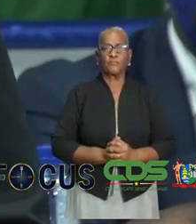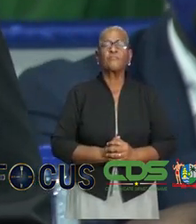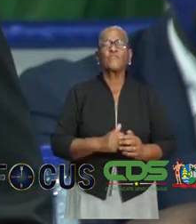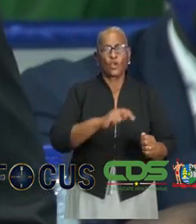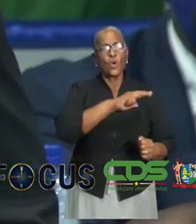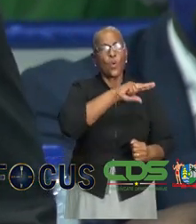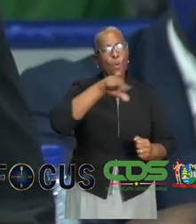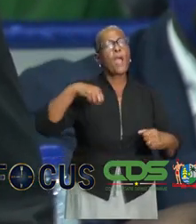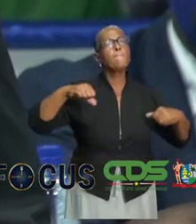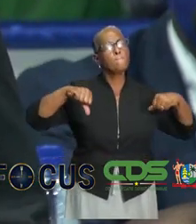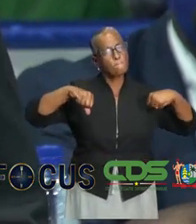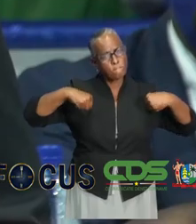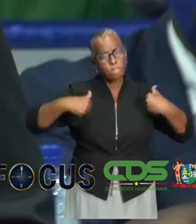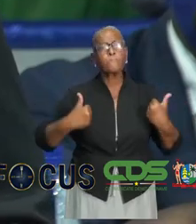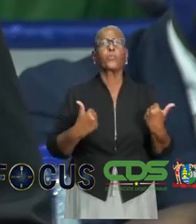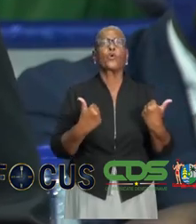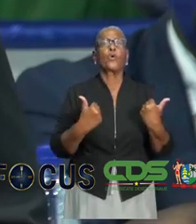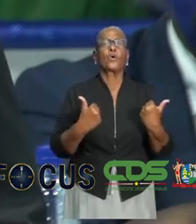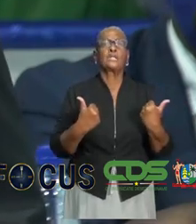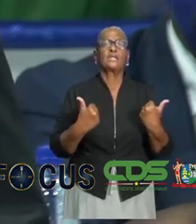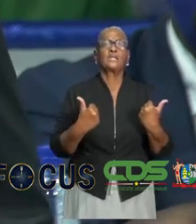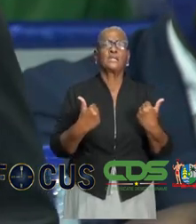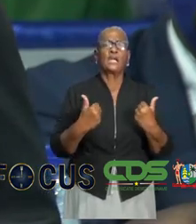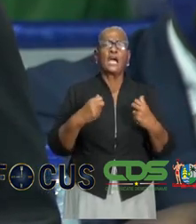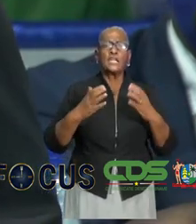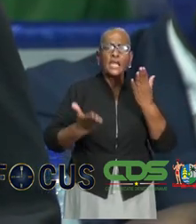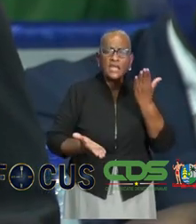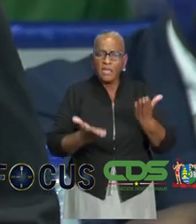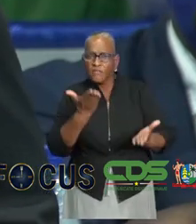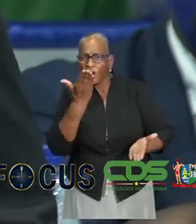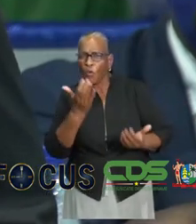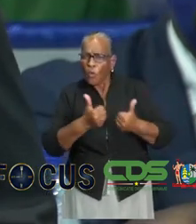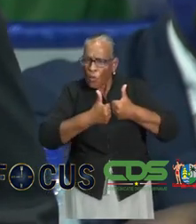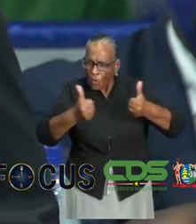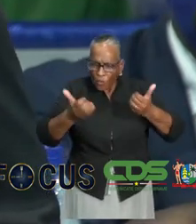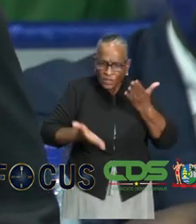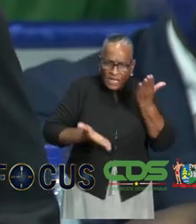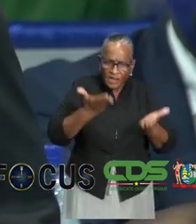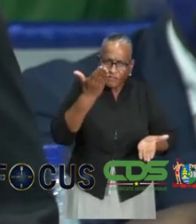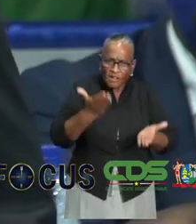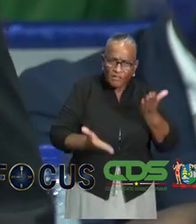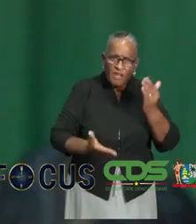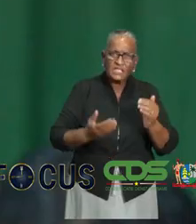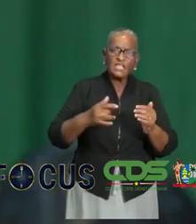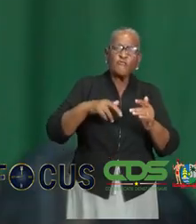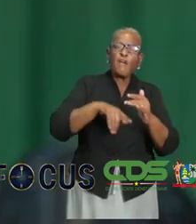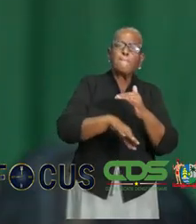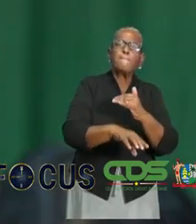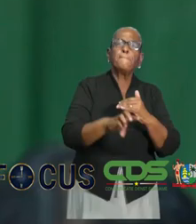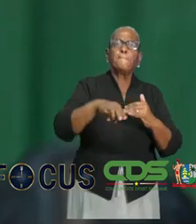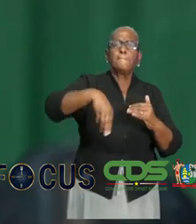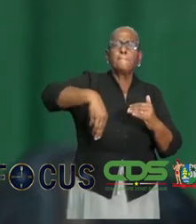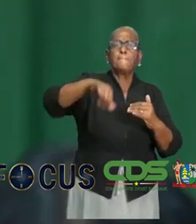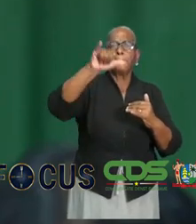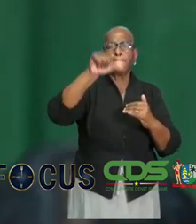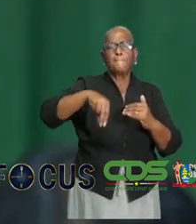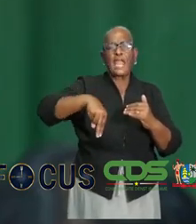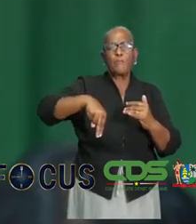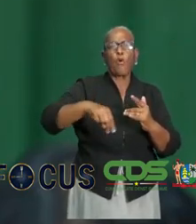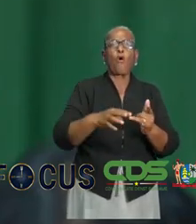zijn wij begonnen aan een grondige evaluatie van de mijnbouwrechten, evenzo van de